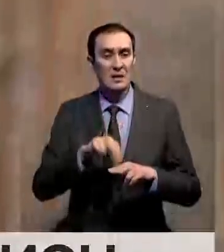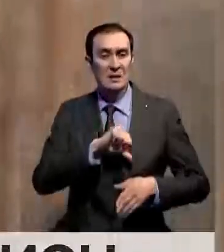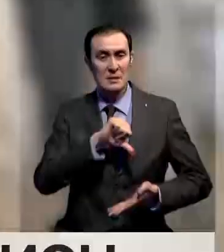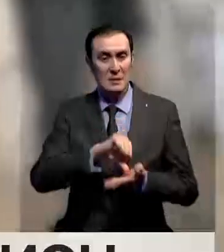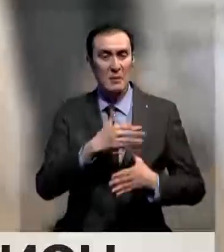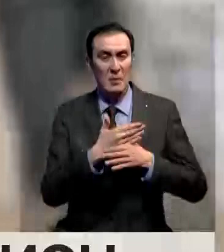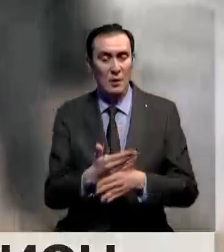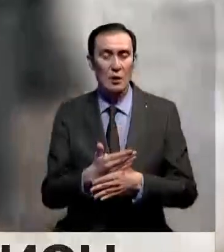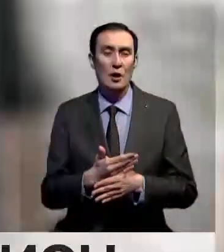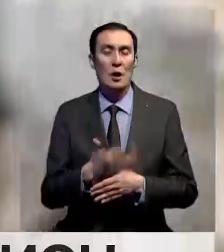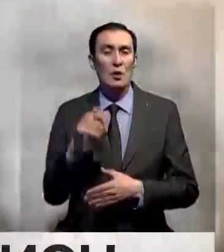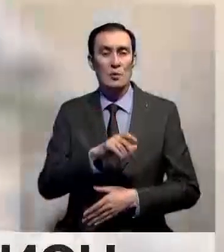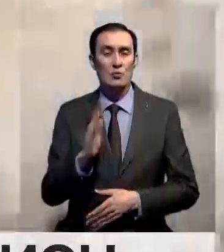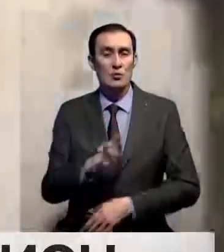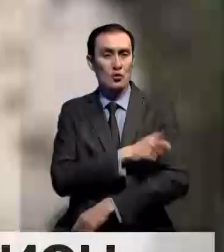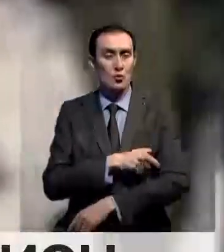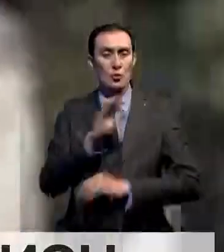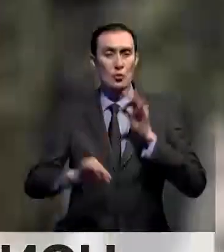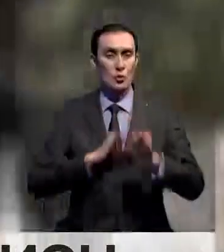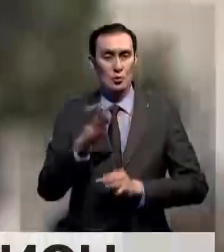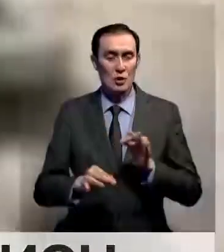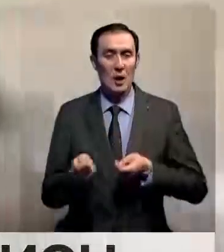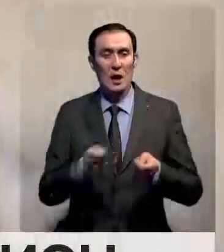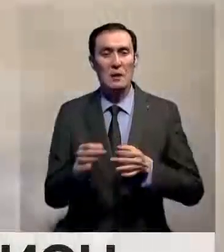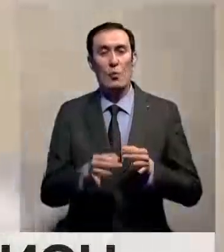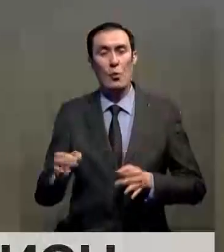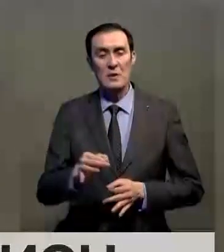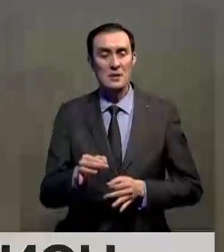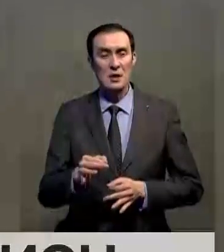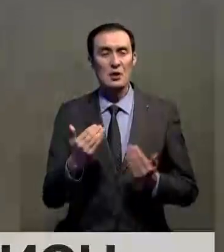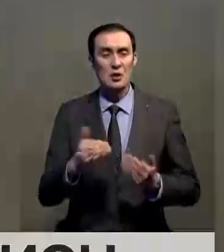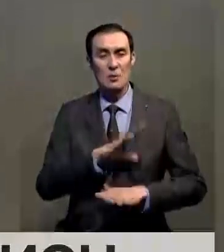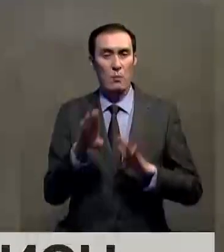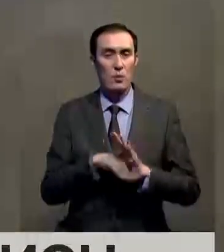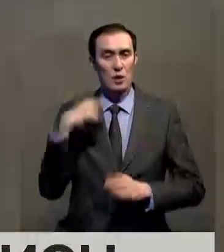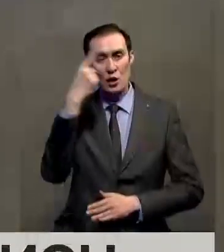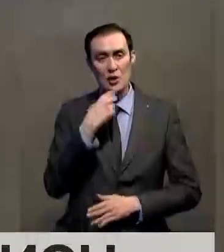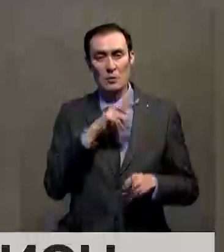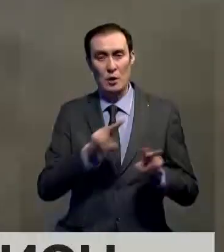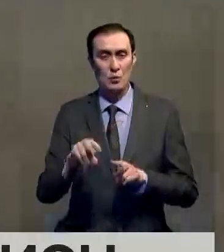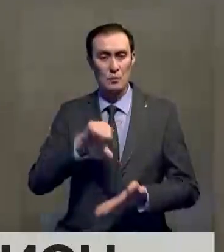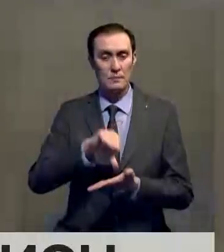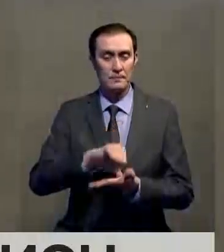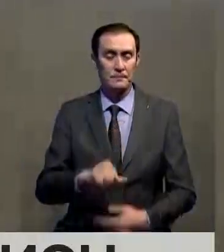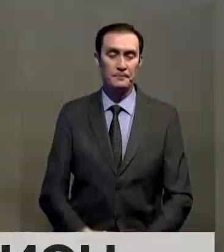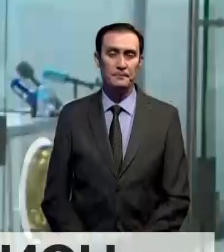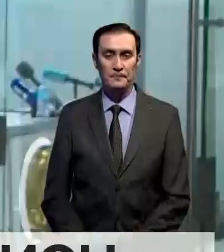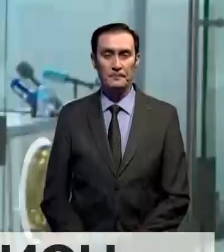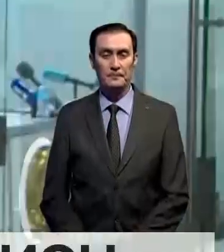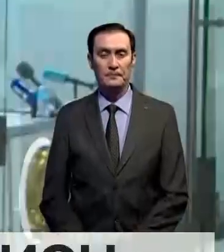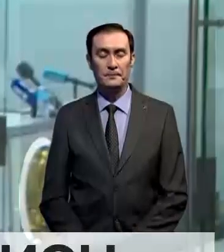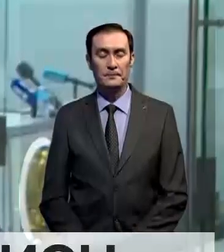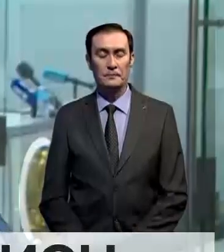Для безопасности людей они будут дежурить круглосуточно. Аким области взял ситуацию под личный контроль.